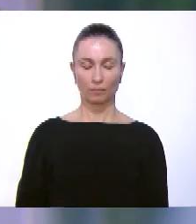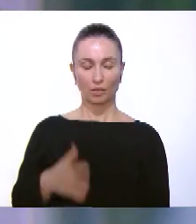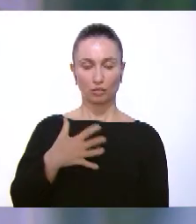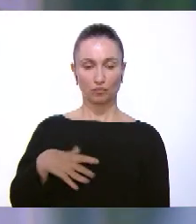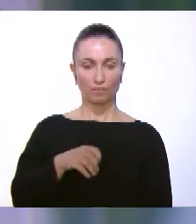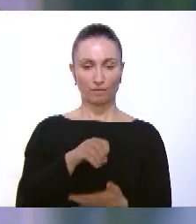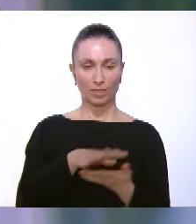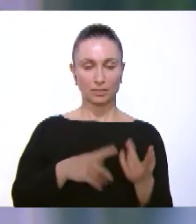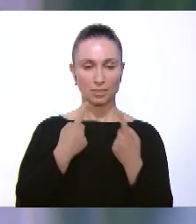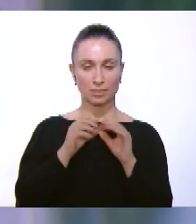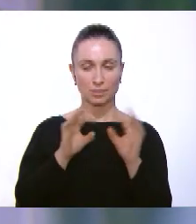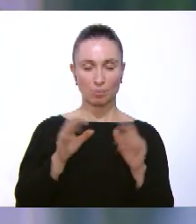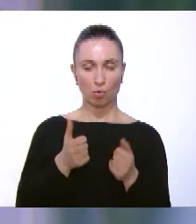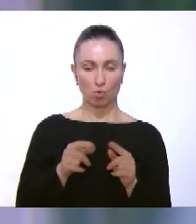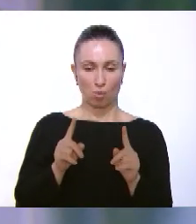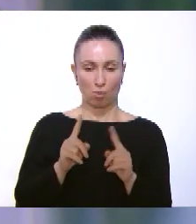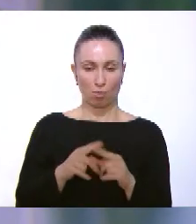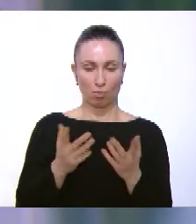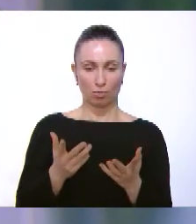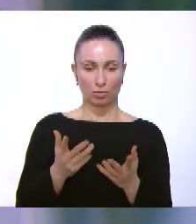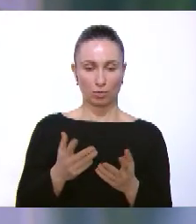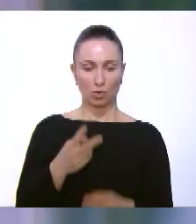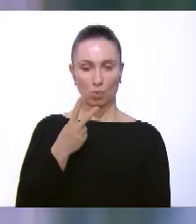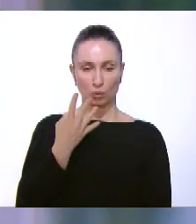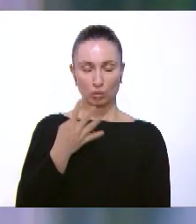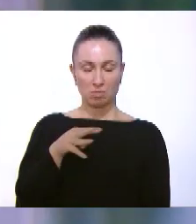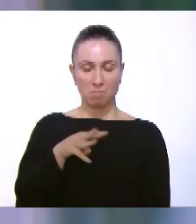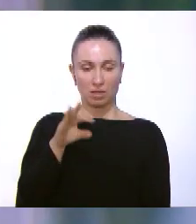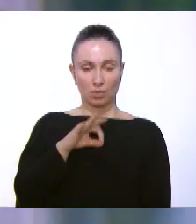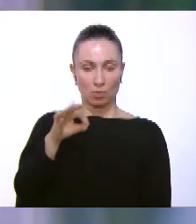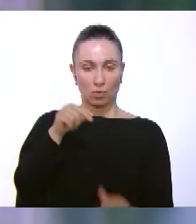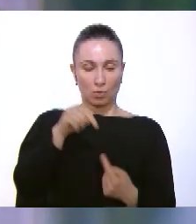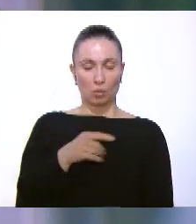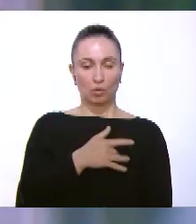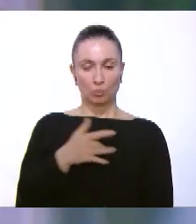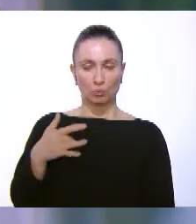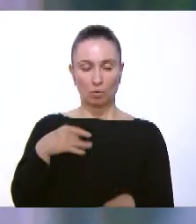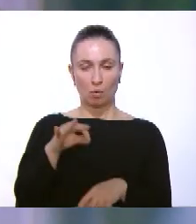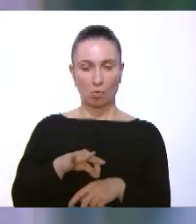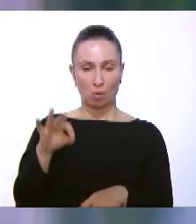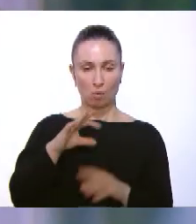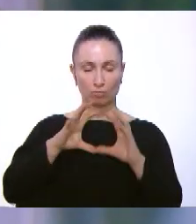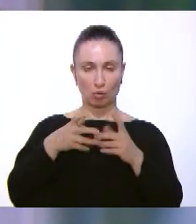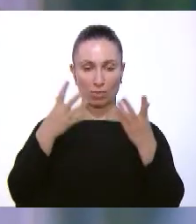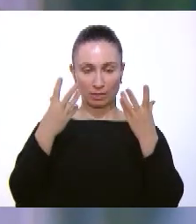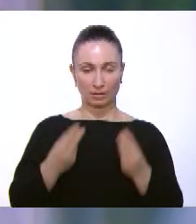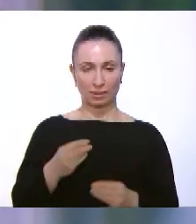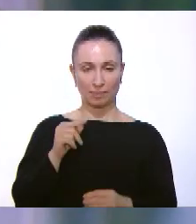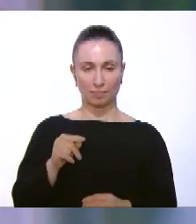ჩვენ ვაგრძელებთ საუბარს და როგორც 24 მარტს შეეფერება ტუბერკულოზის მსოფლიო დღეს,